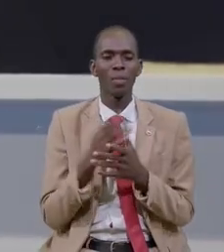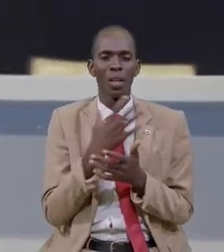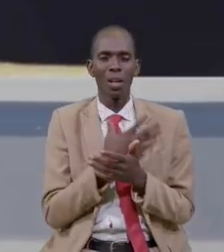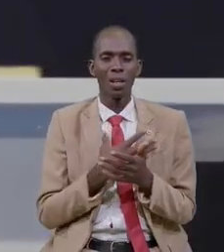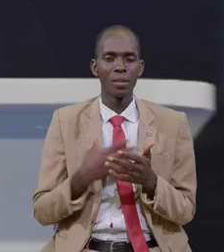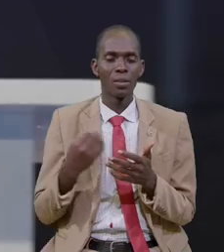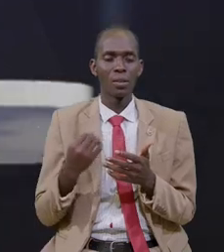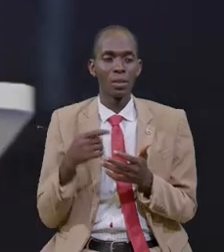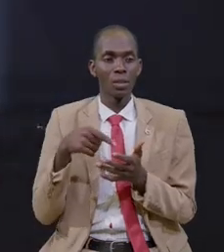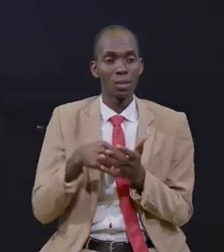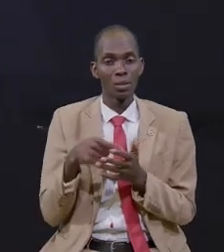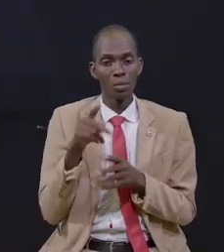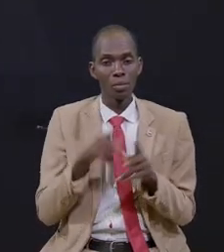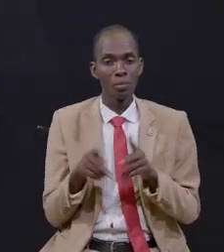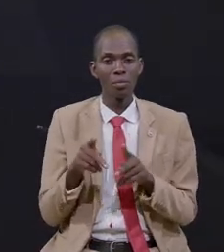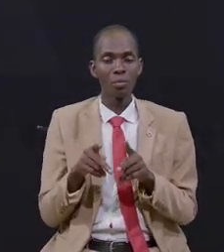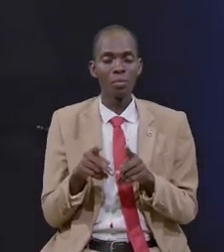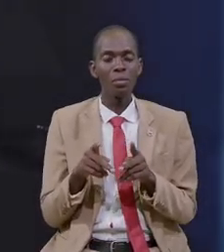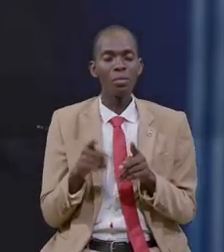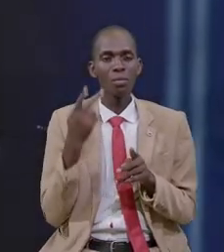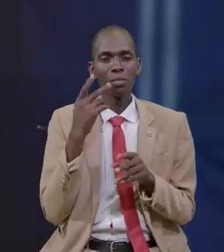encore, plusieurs crurent en lui.